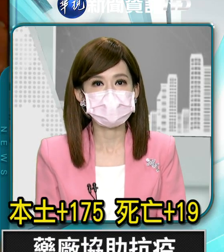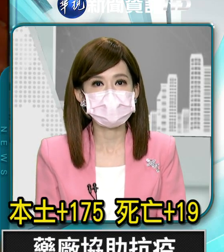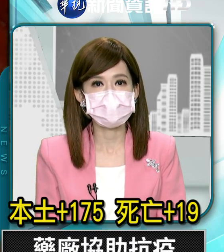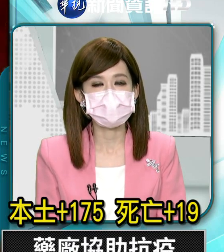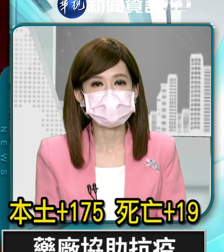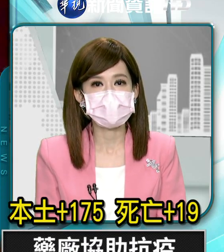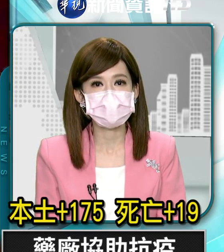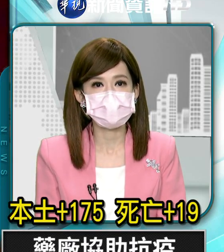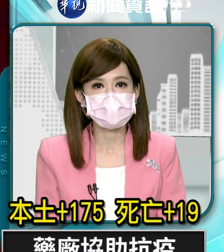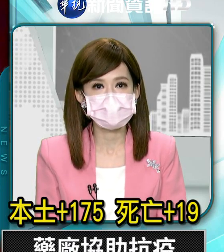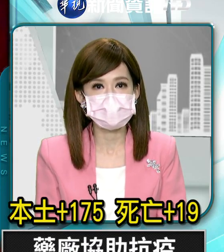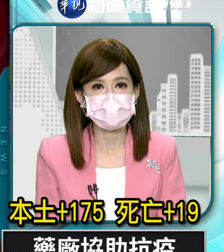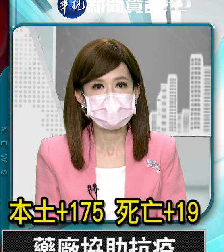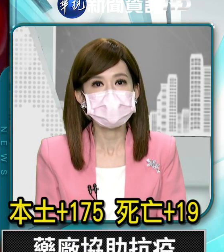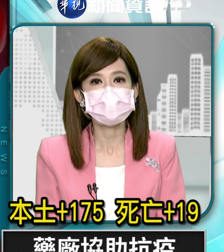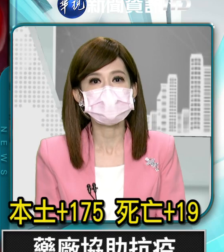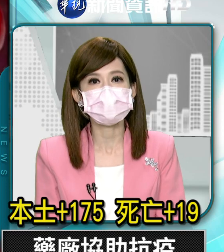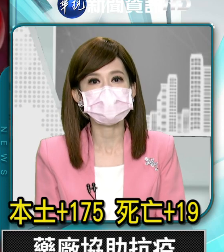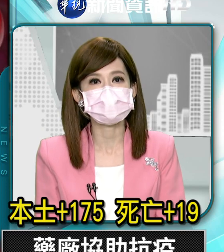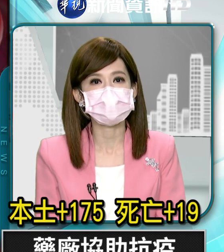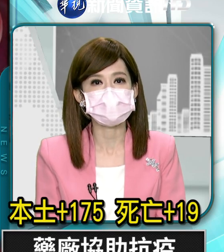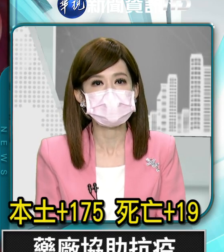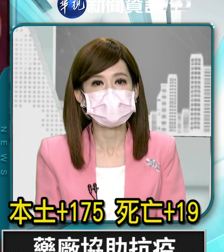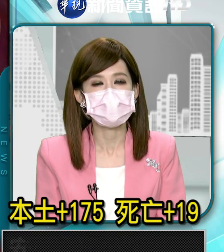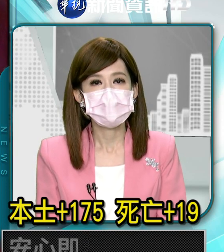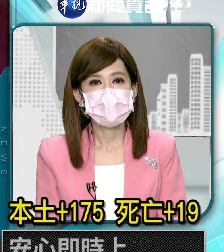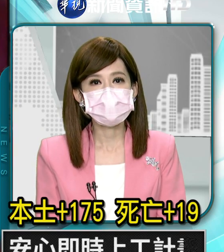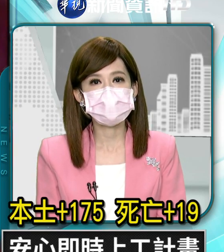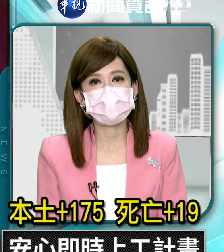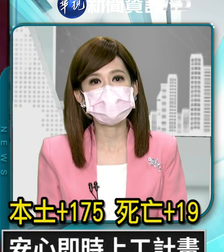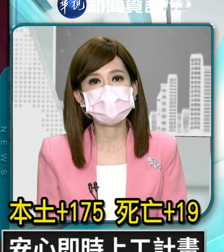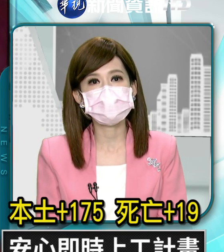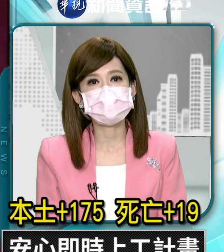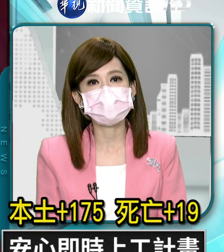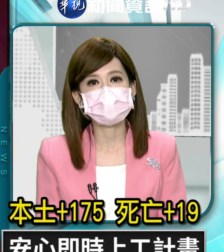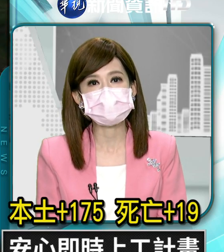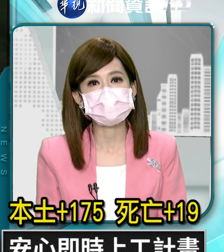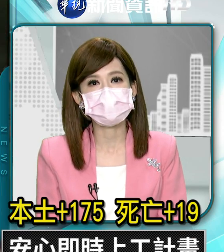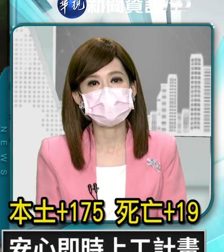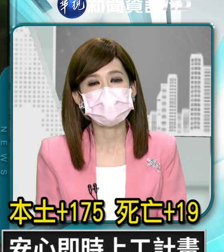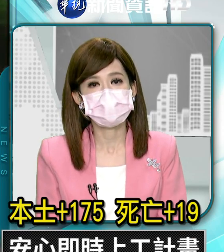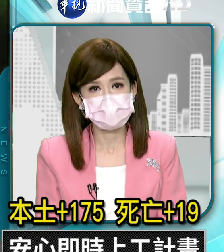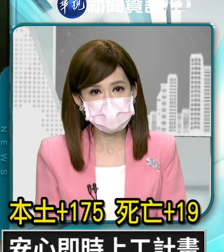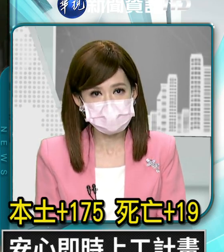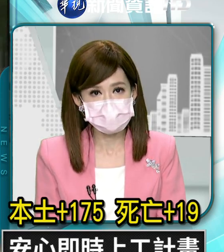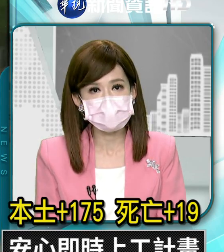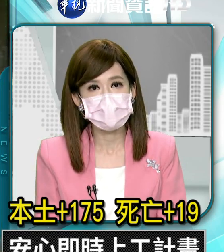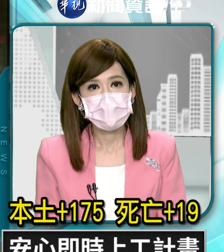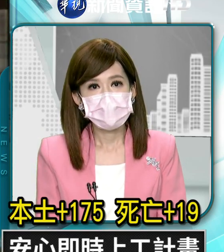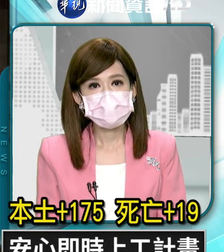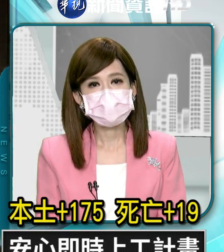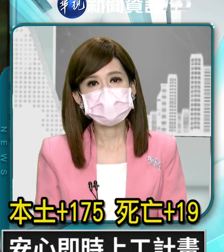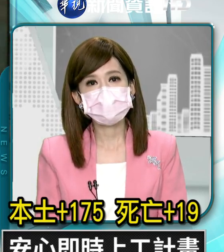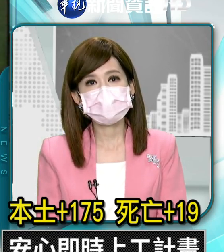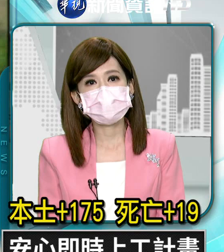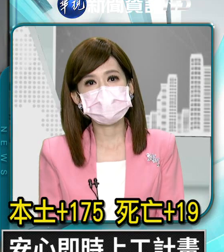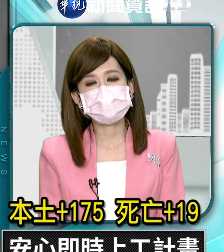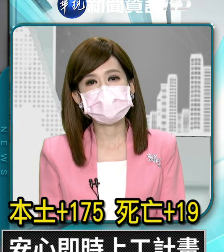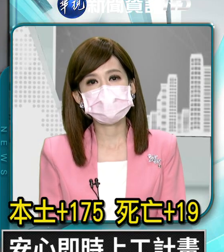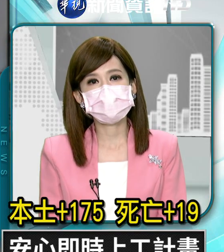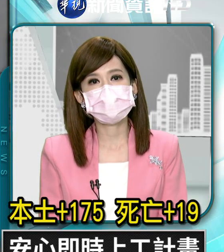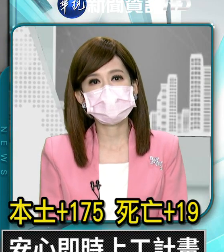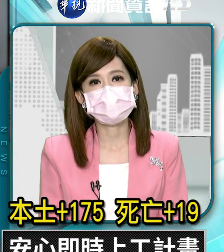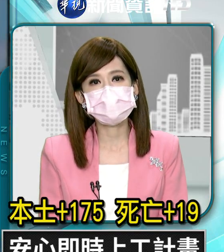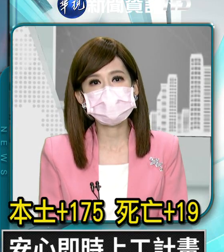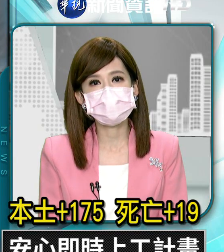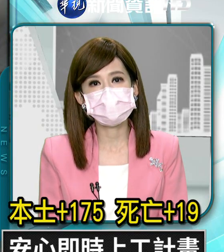台北市是34例，苗栗县是31例，而死亡的部分则是新增了19例。而要特别注意到的是，